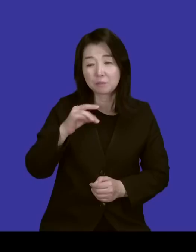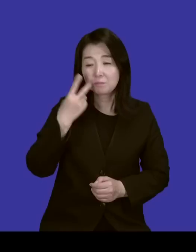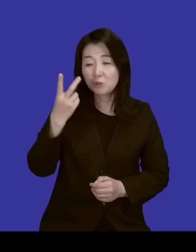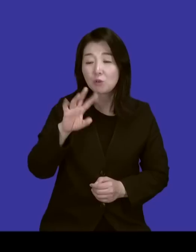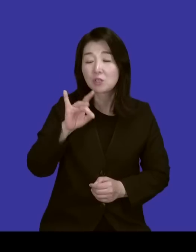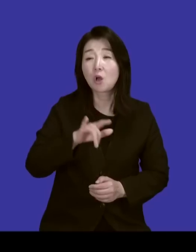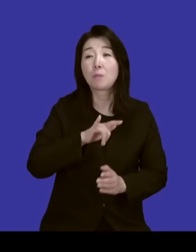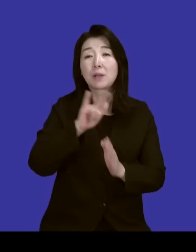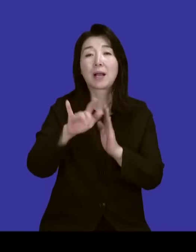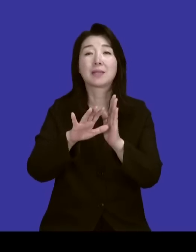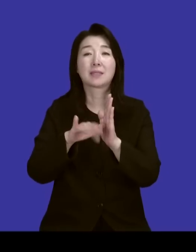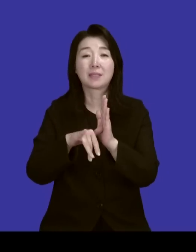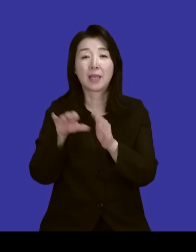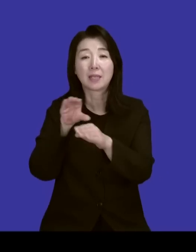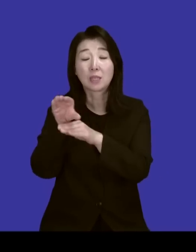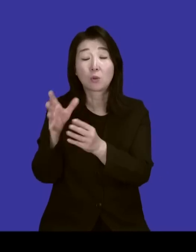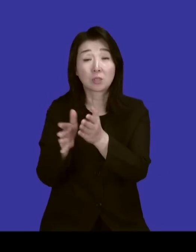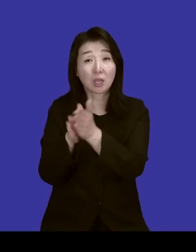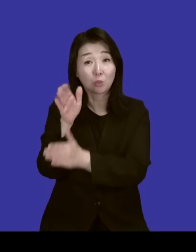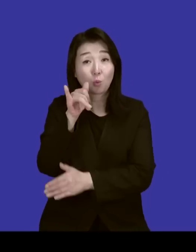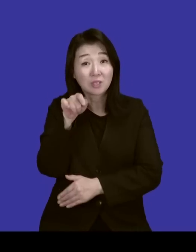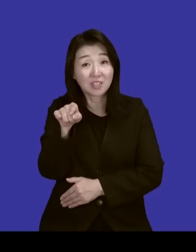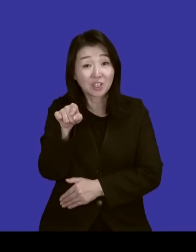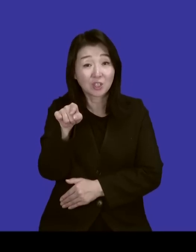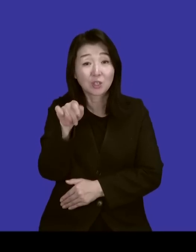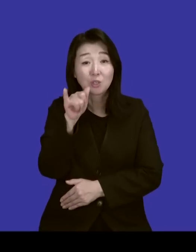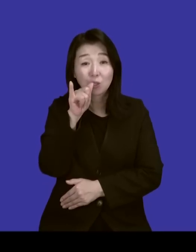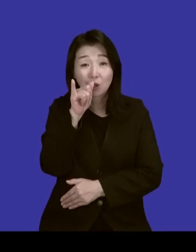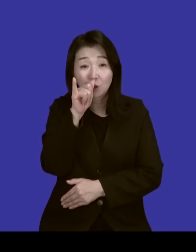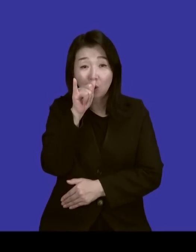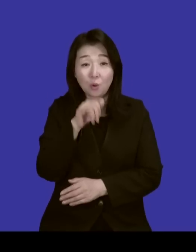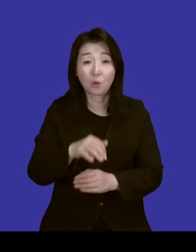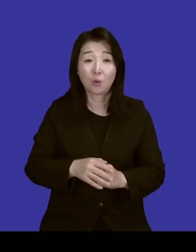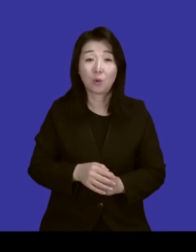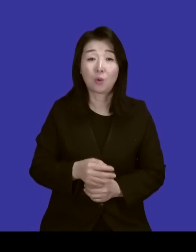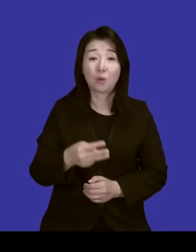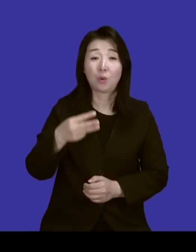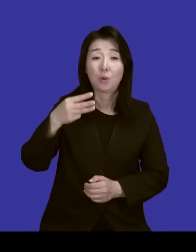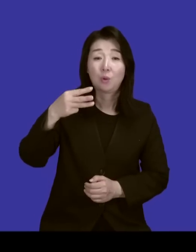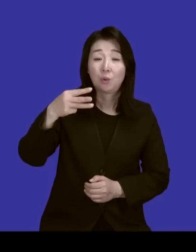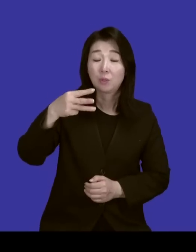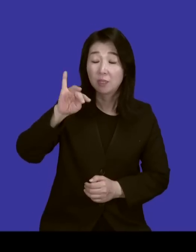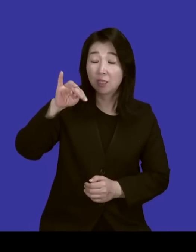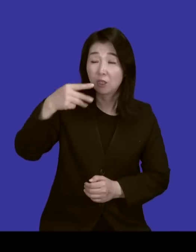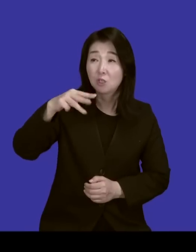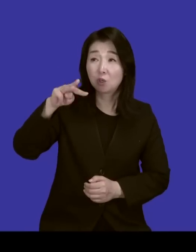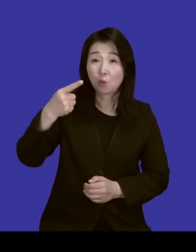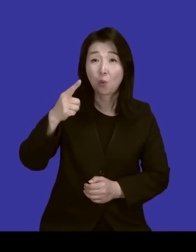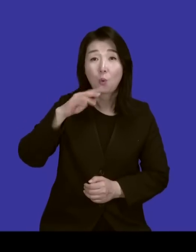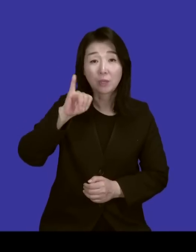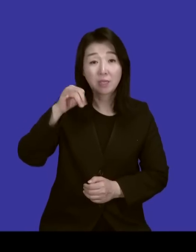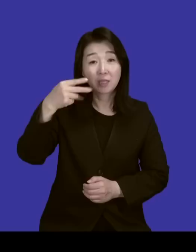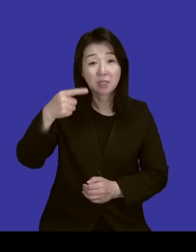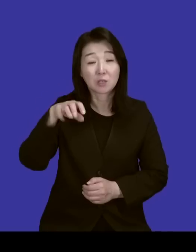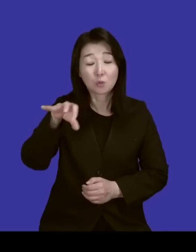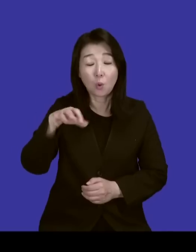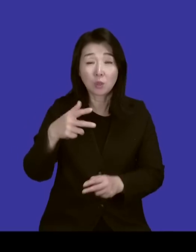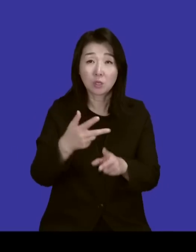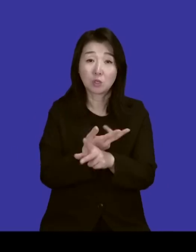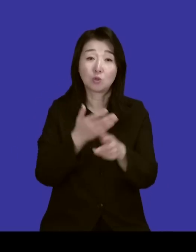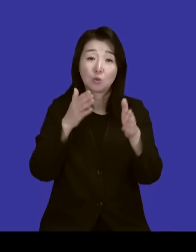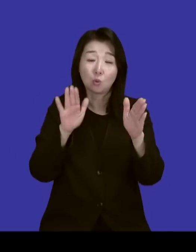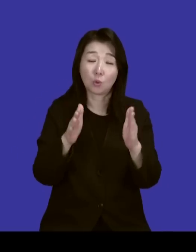거기 코보홀이라는 큰 강당에 일주일 내내 가정 사역 세미나를 한다는 거예요. 아. 가보니까 진짜 꽉